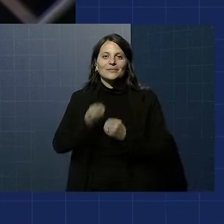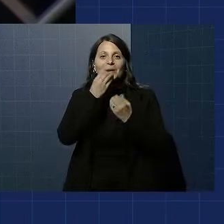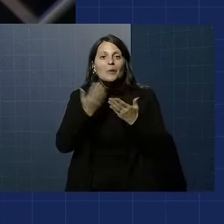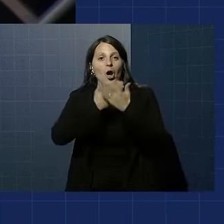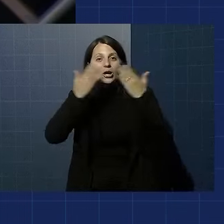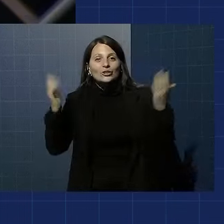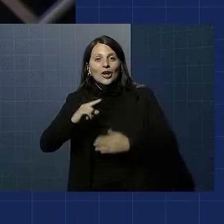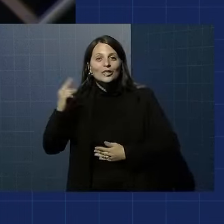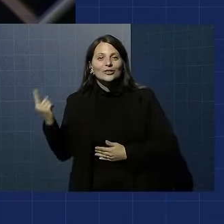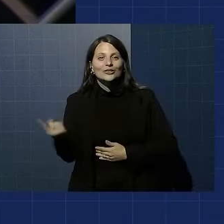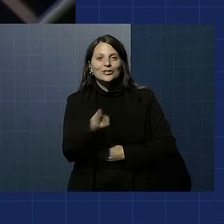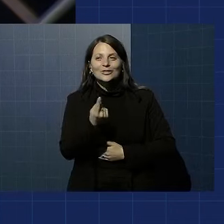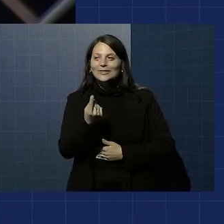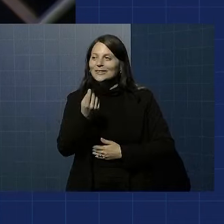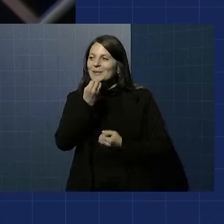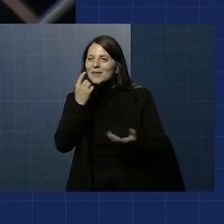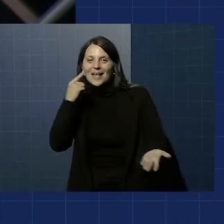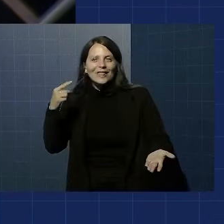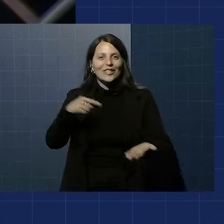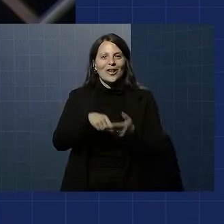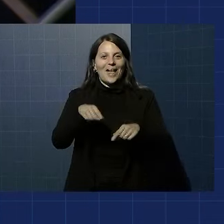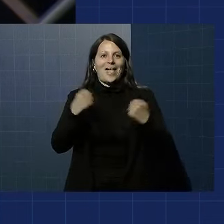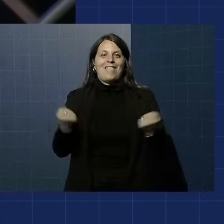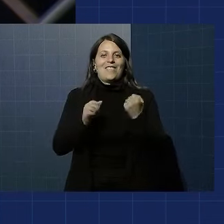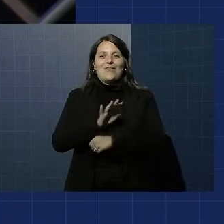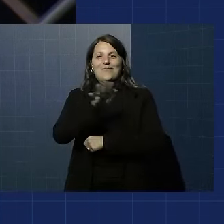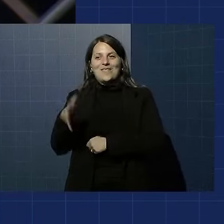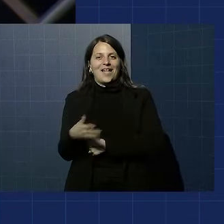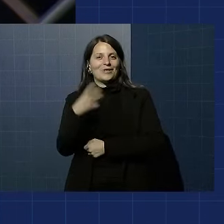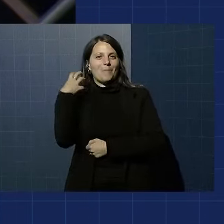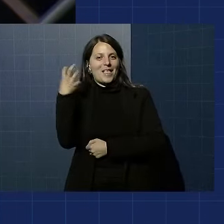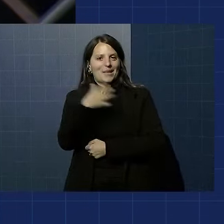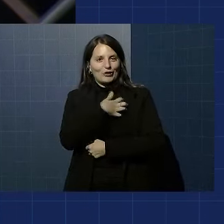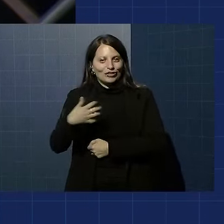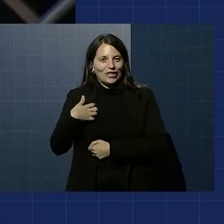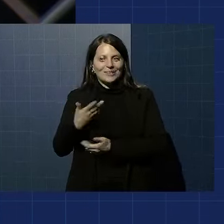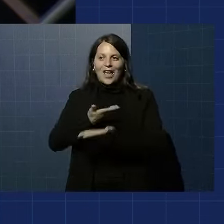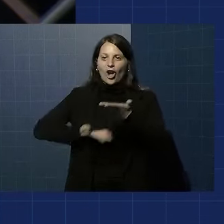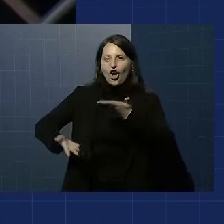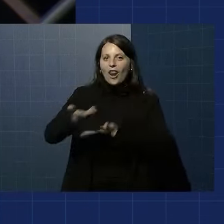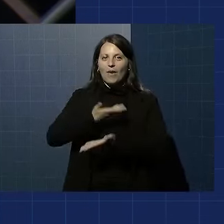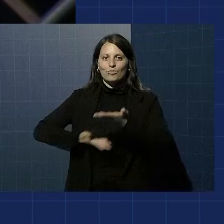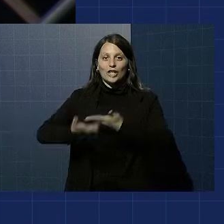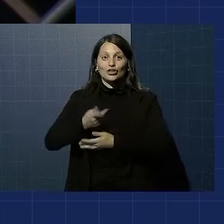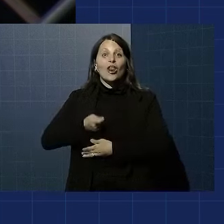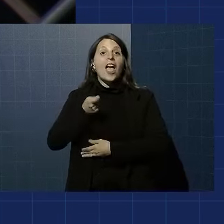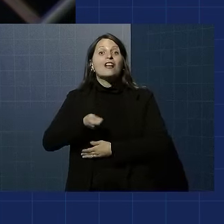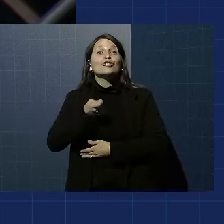Buongiorno a tutti, ben ritrovati ad un altro evento di Bergamo Scienza in collaborazione con l'Agenzia Spaziale